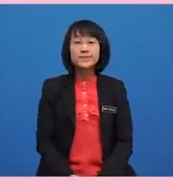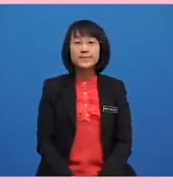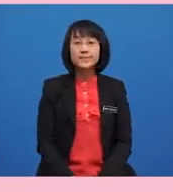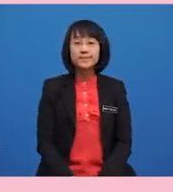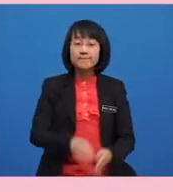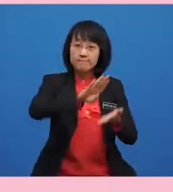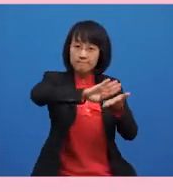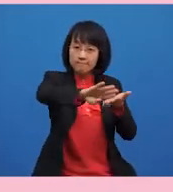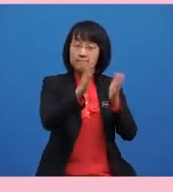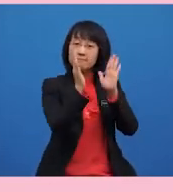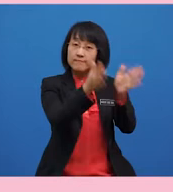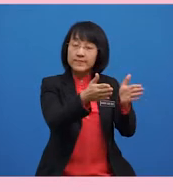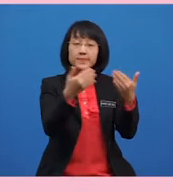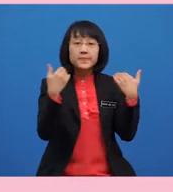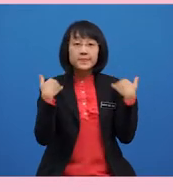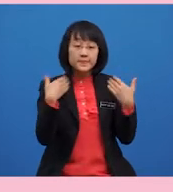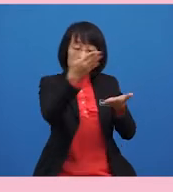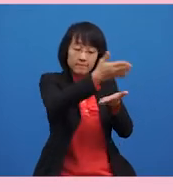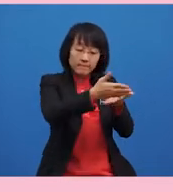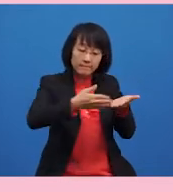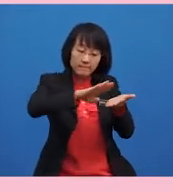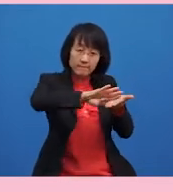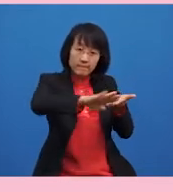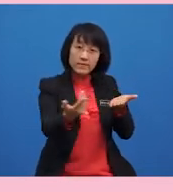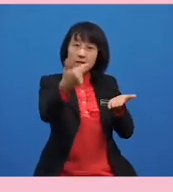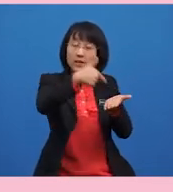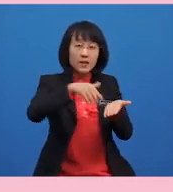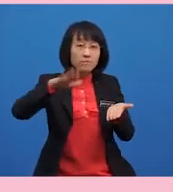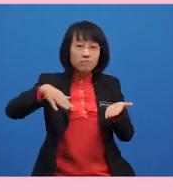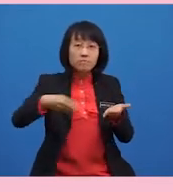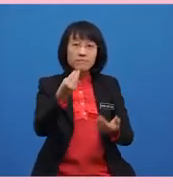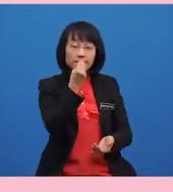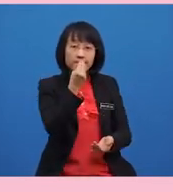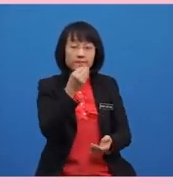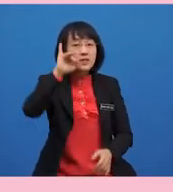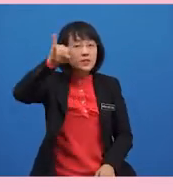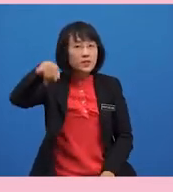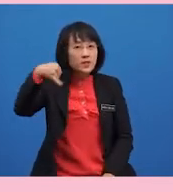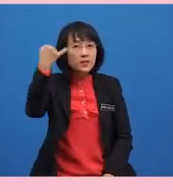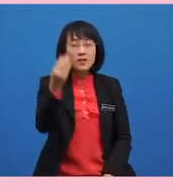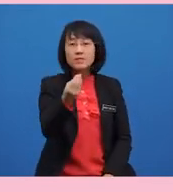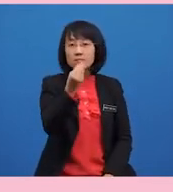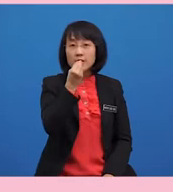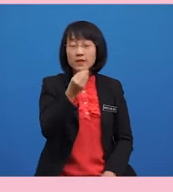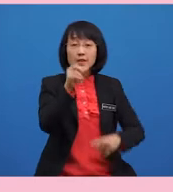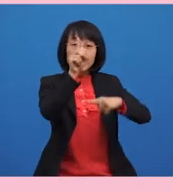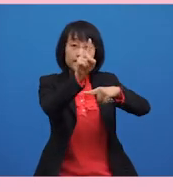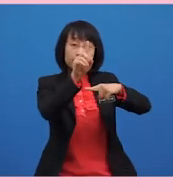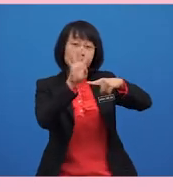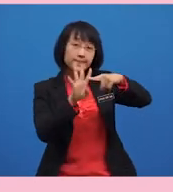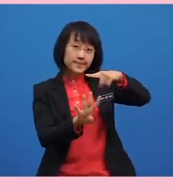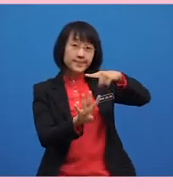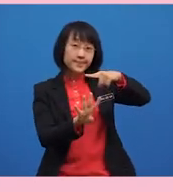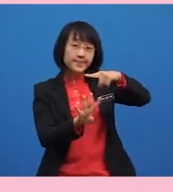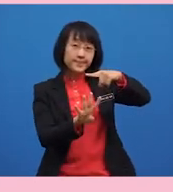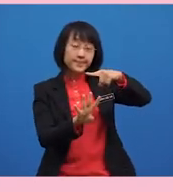ada lagi setengah kuih bulan yang belum dimakan. Kemudian Jason pula memakan satu